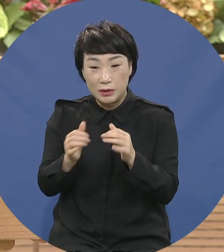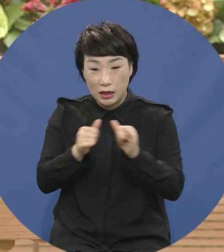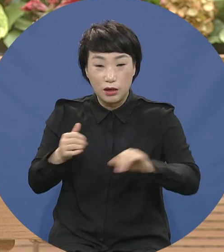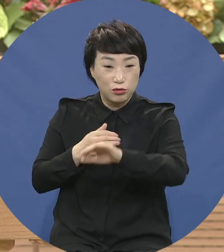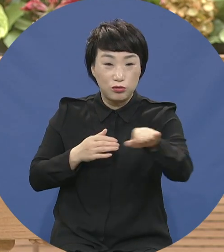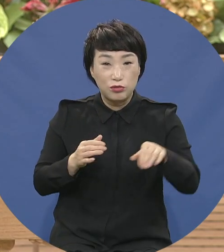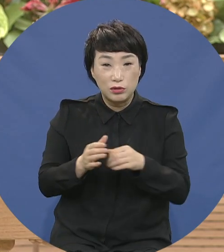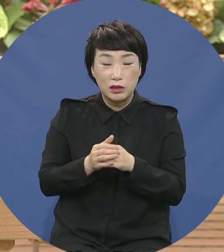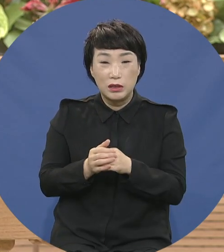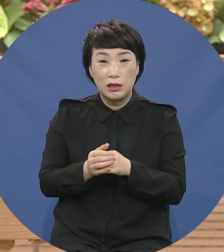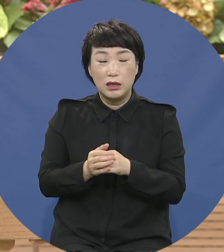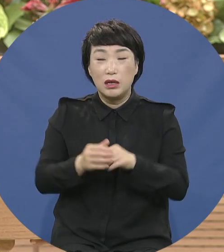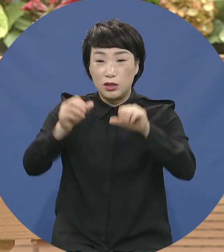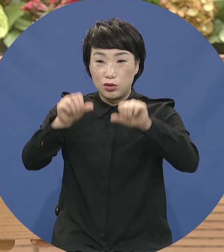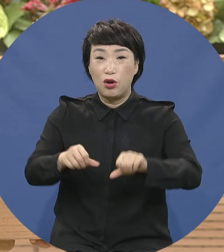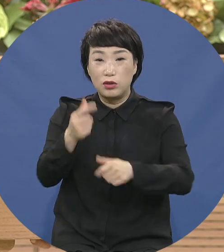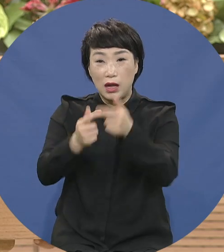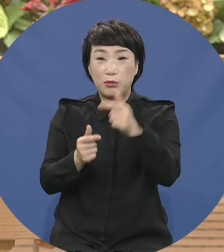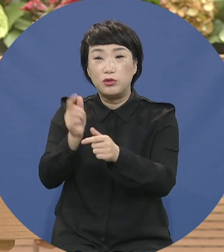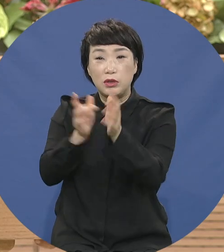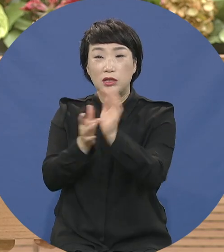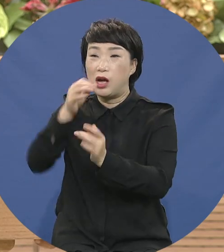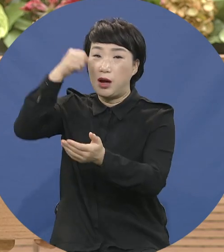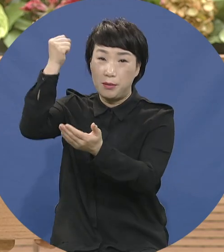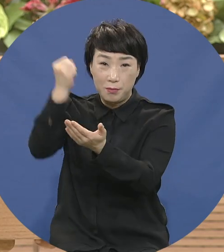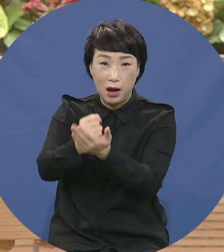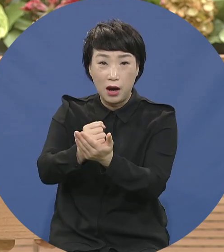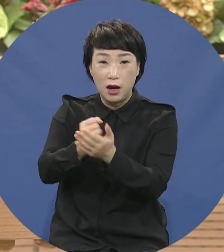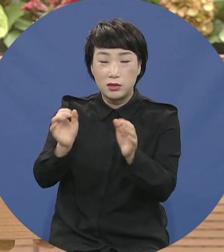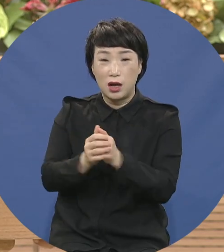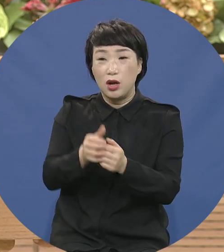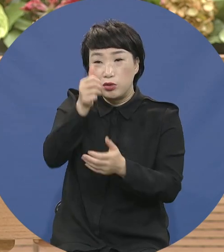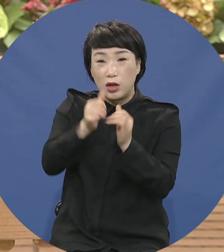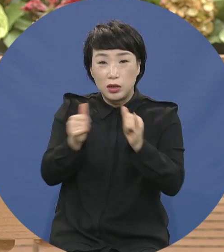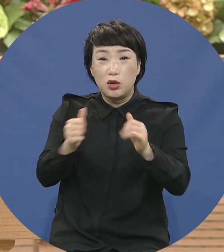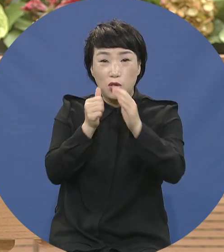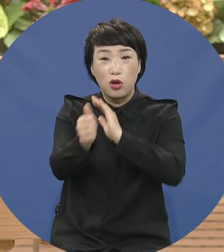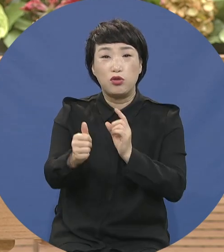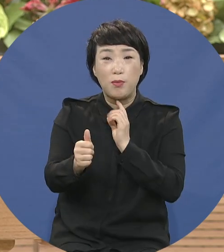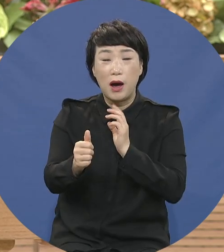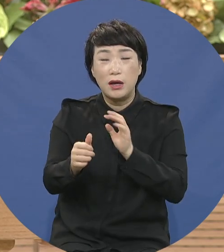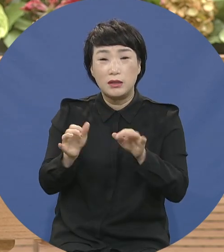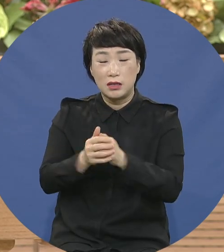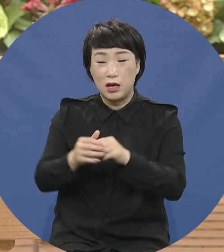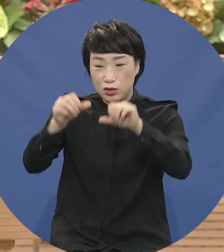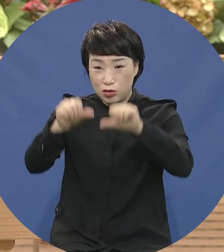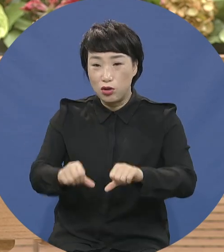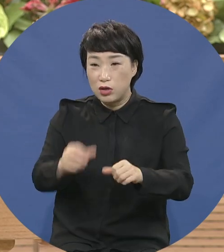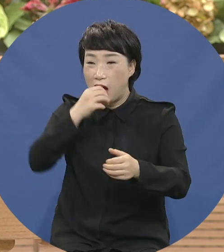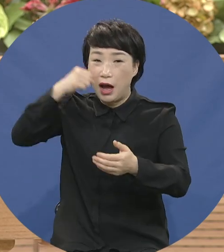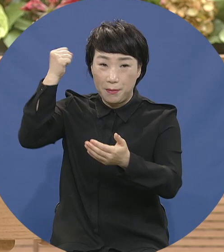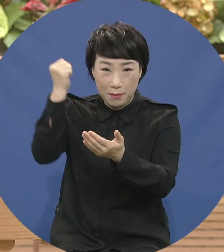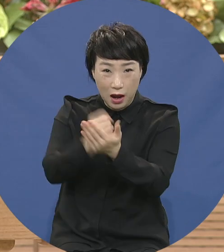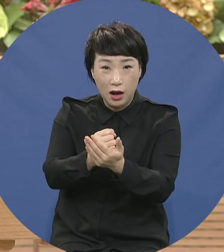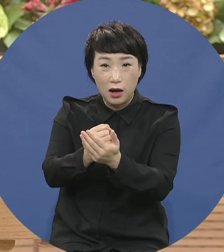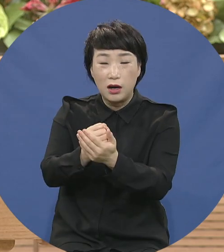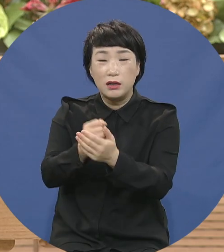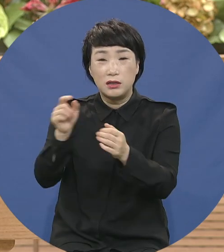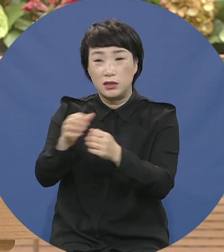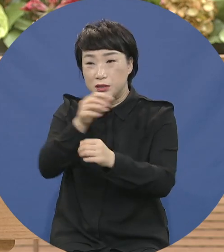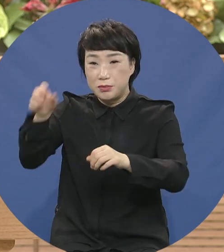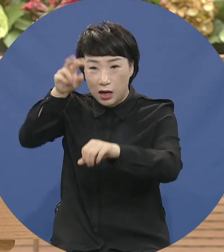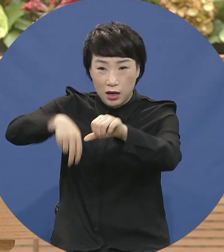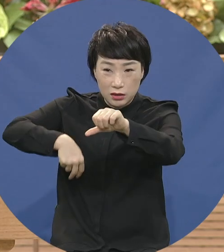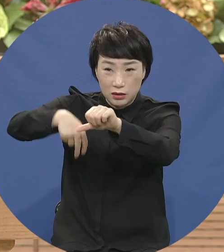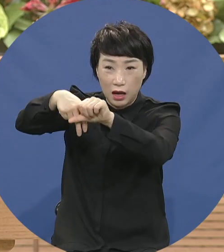저주의 나무에 매달려서 죄인 중에 죄인 괴수들만 저주해서 십자가에 못 박아 죽이는 그